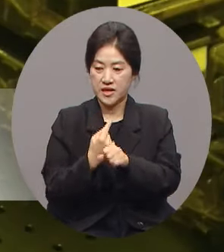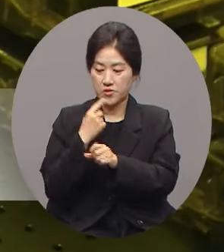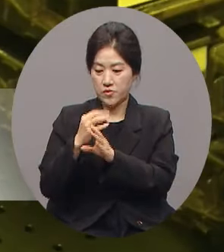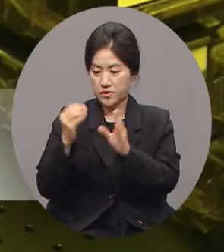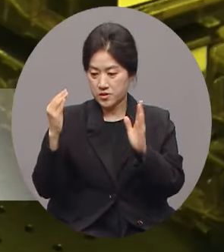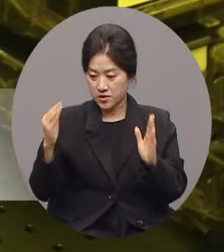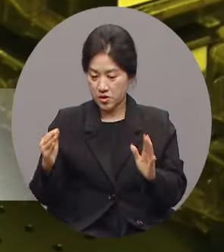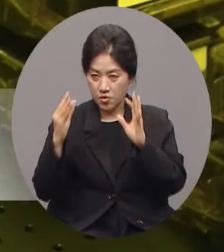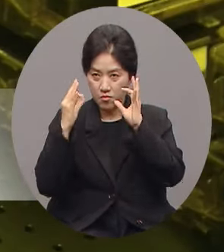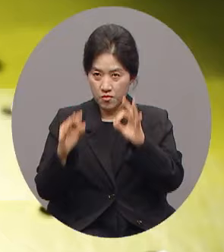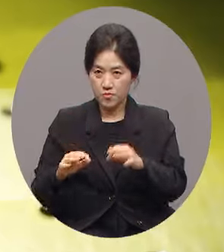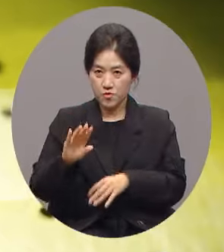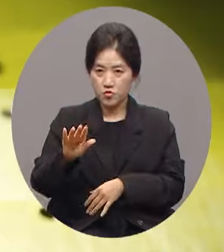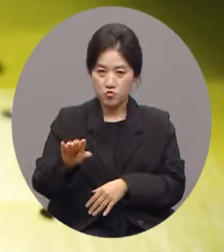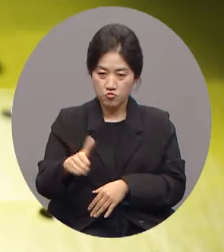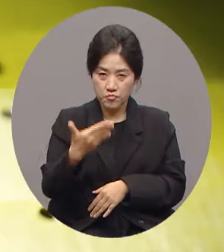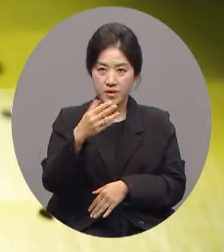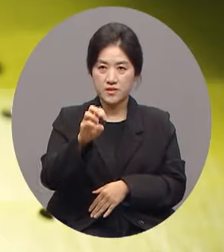931.84.269